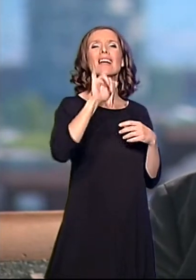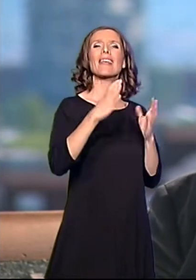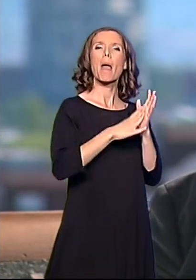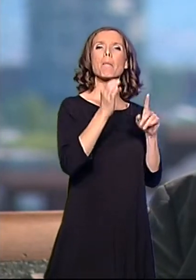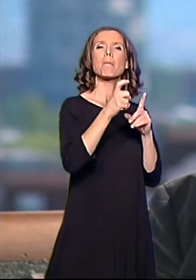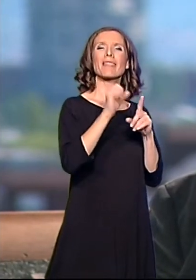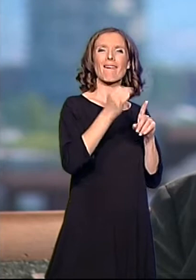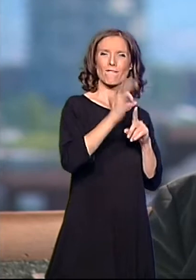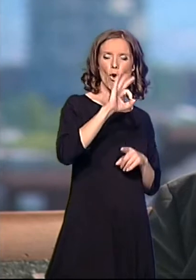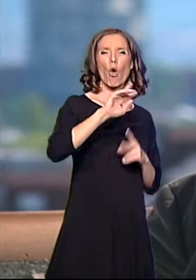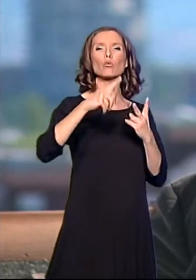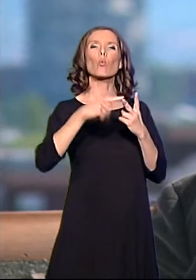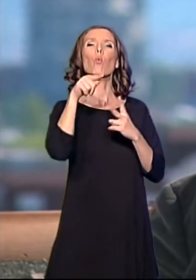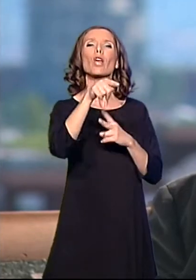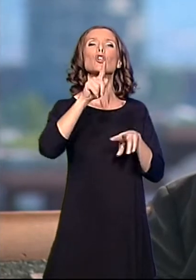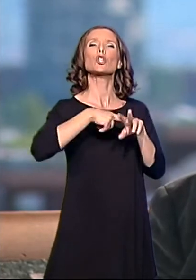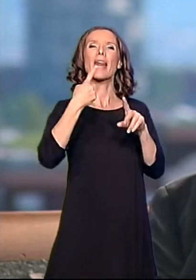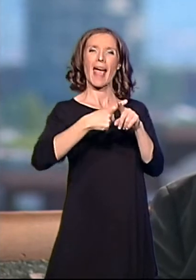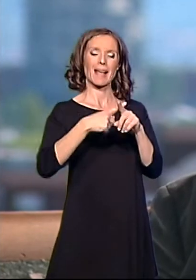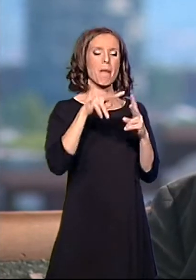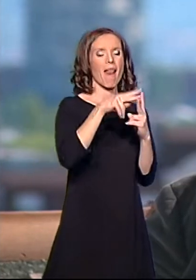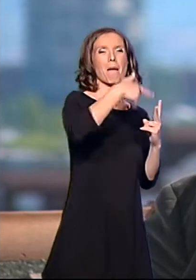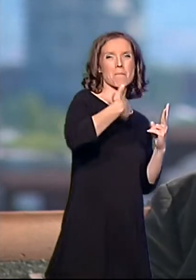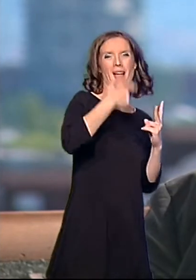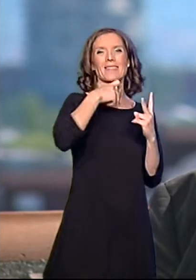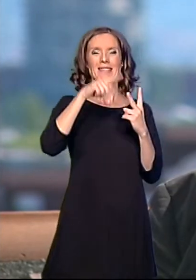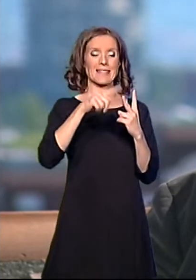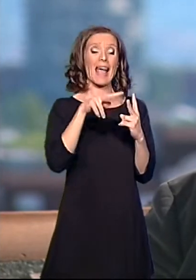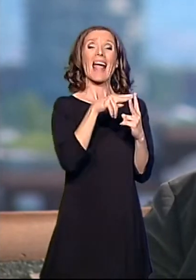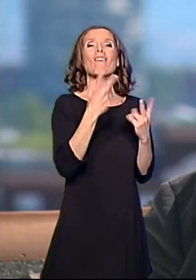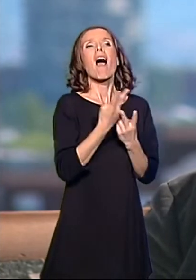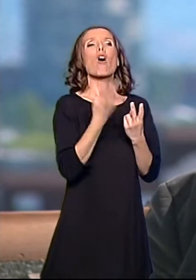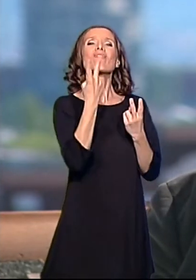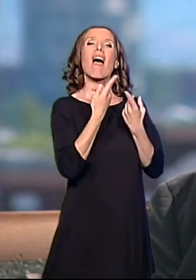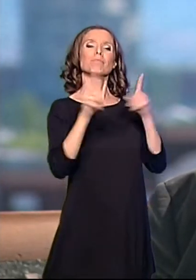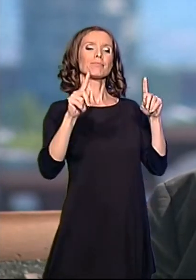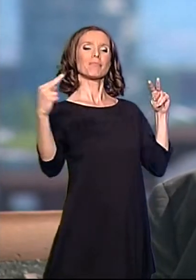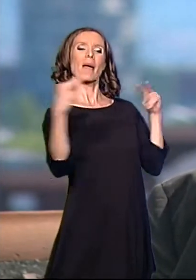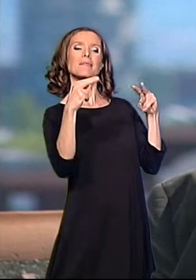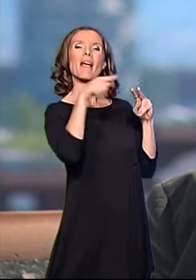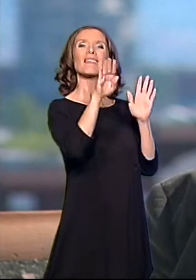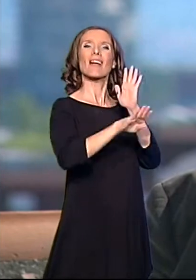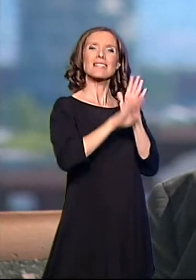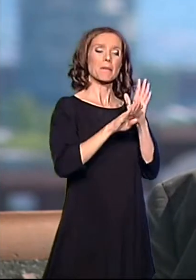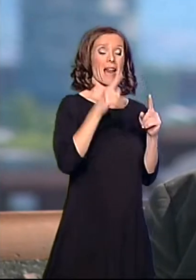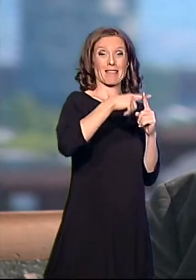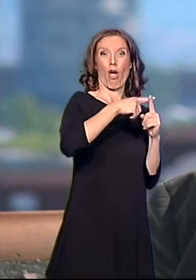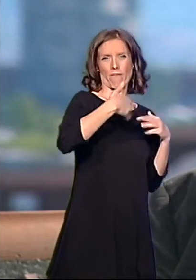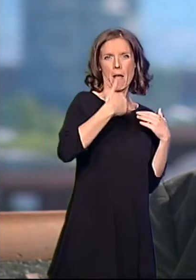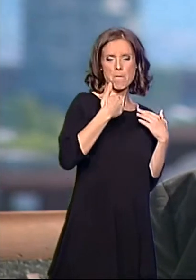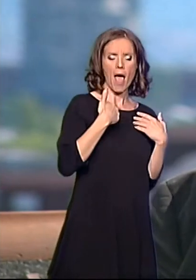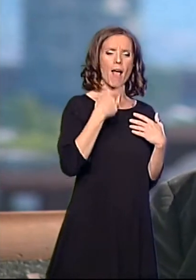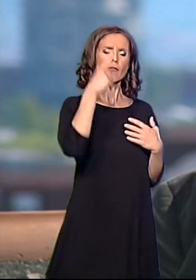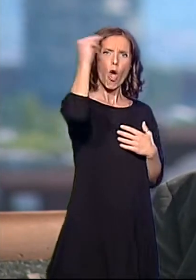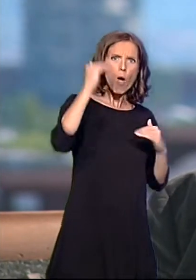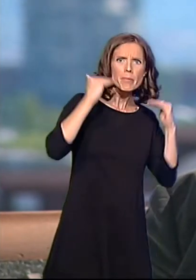dva suprotstavljena pola pristupa rešavanju problema diskriminacije. Jedan je obrazovan, mlad, koji veruje u, da kažem,